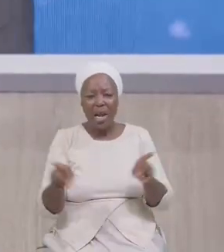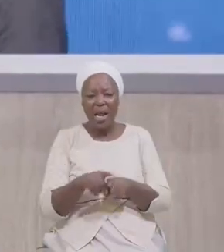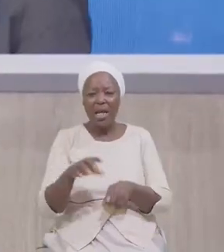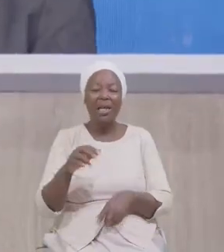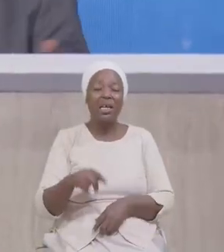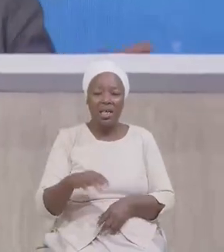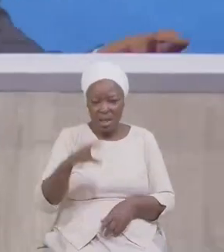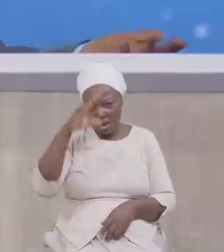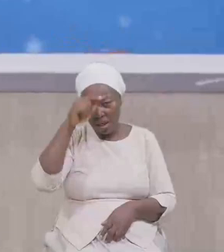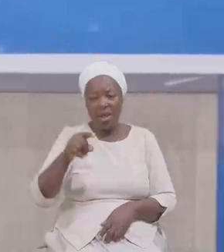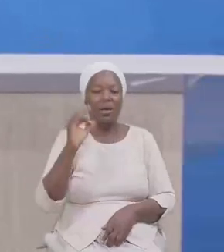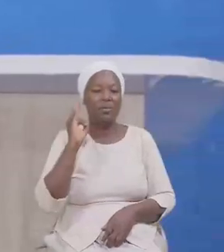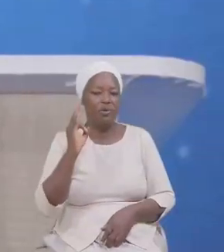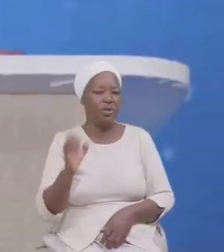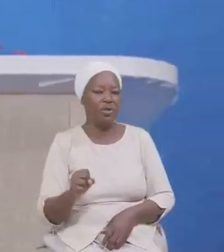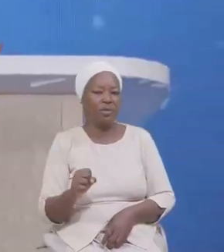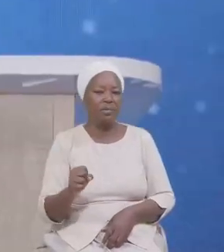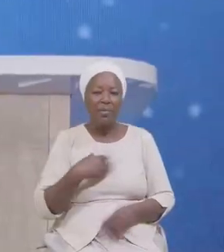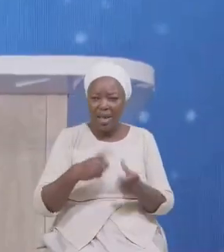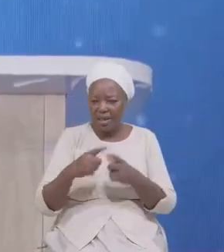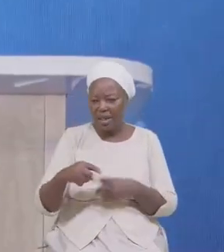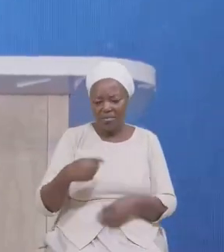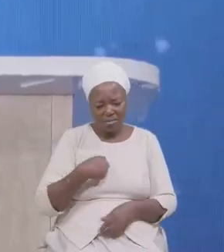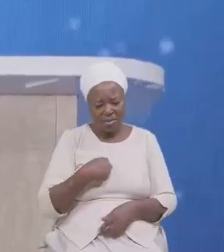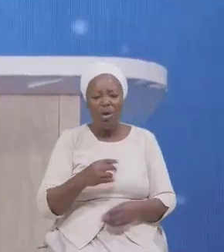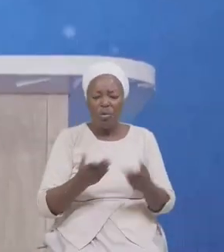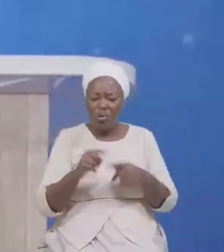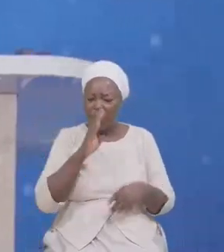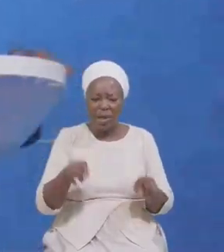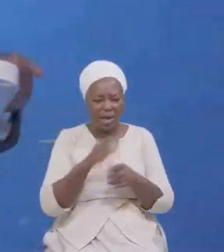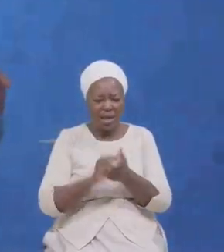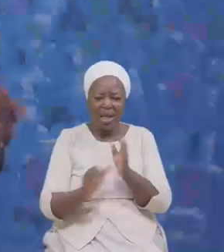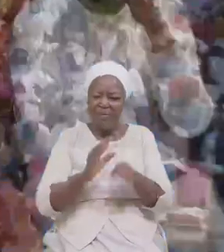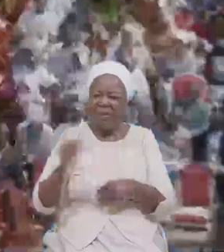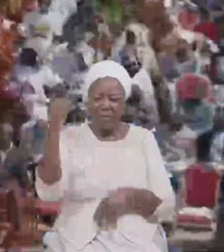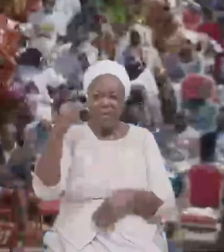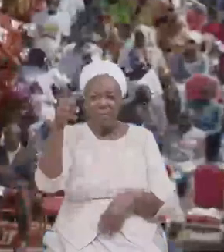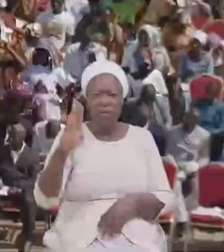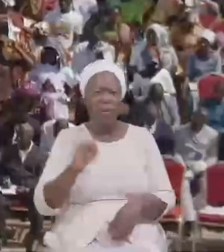prêche. » Je vais être comme ça. Si la grâce de Dieu peut venir